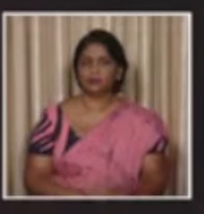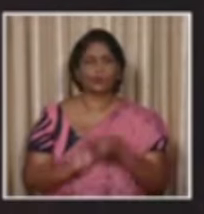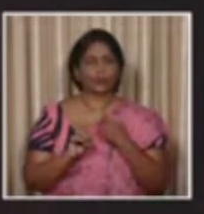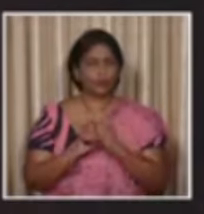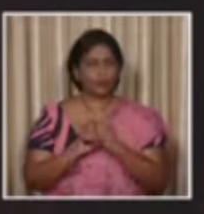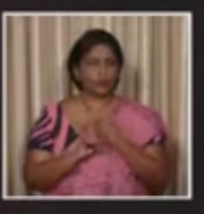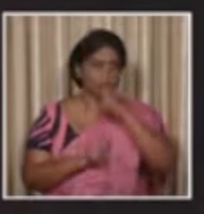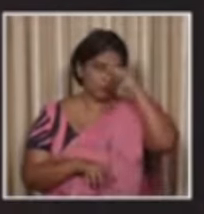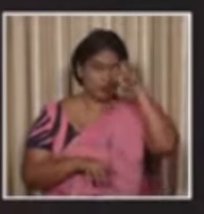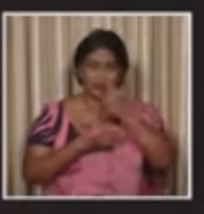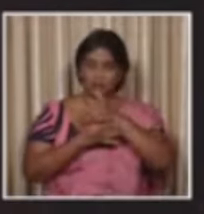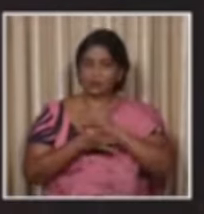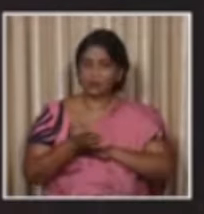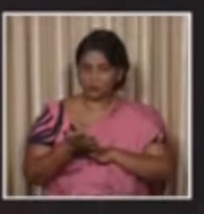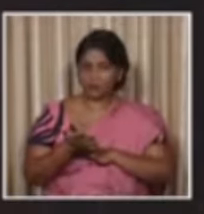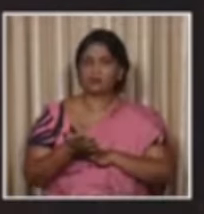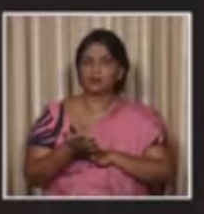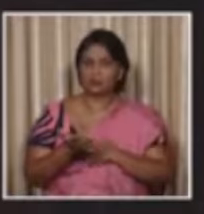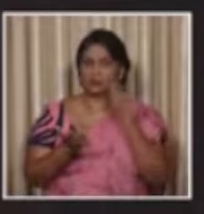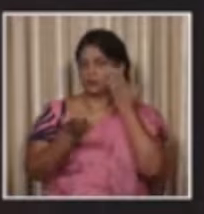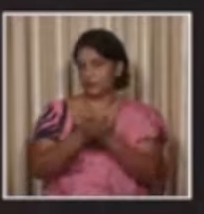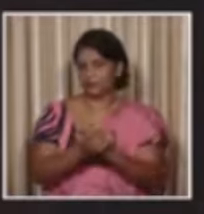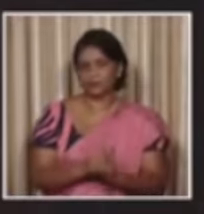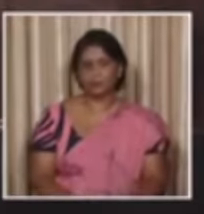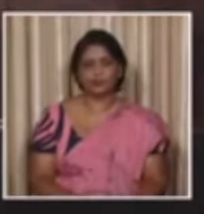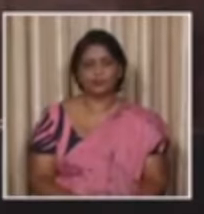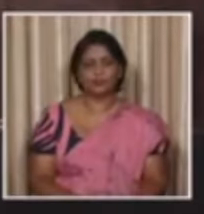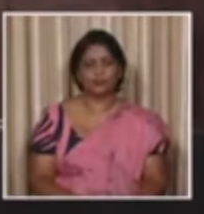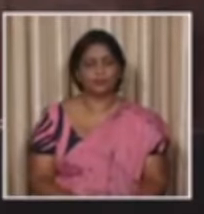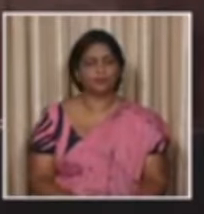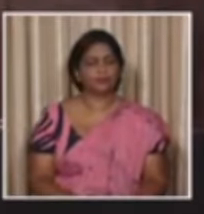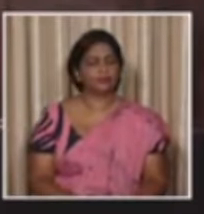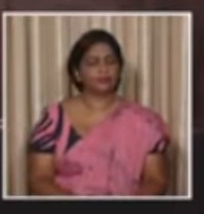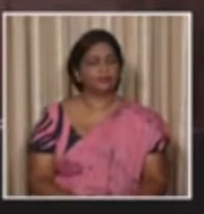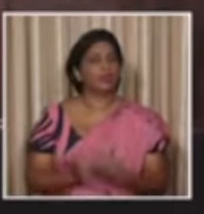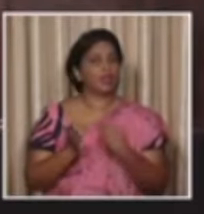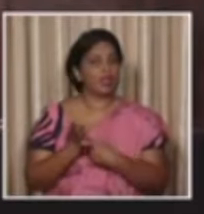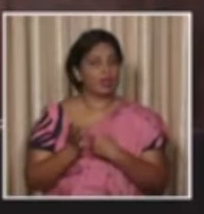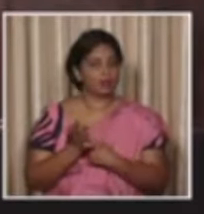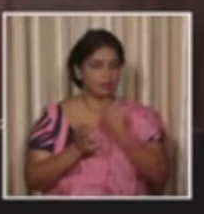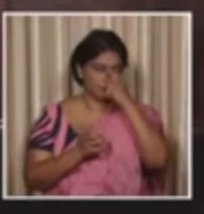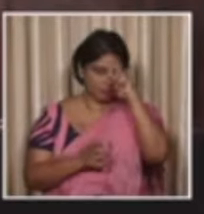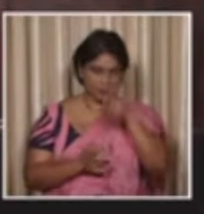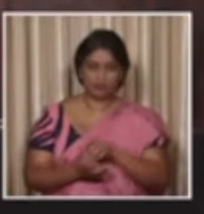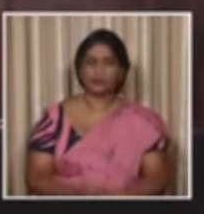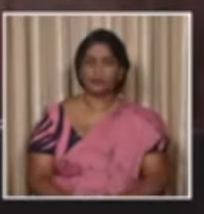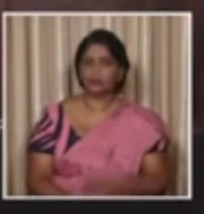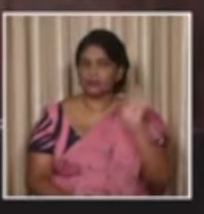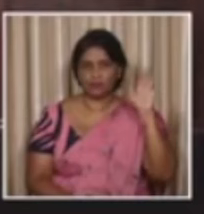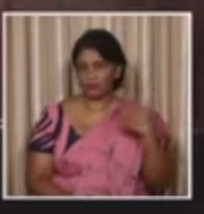කුලසිංහ මහතාගෙන් ලැබුණු පෙස්සමක් ඔබතුමාට ඉදිරිපත් කරමි. ගරු RM රංජිත් මද්දුම් බණ්ඩාර මෙතුම පැමිණ